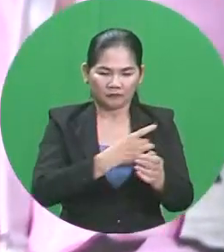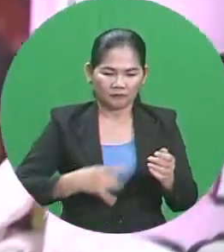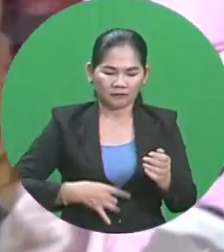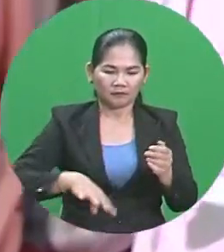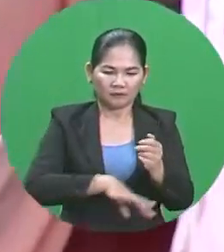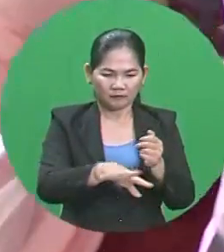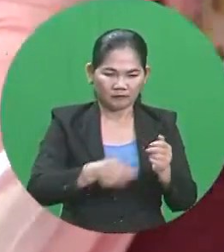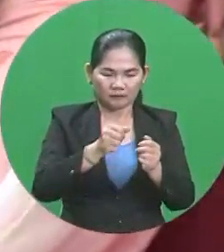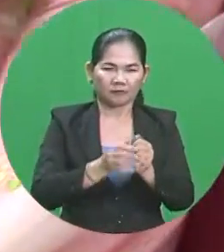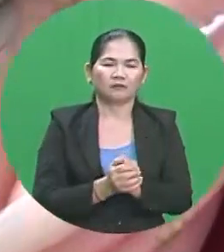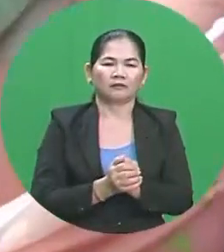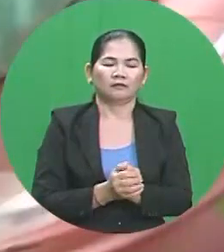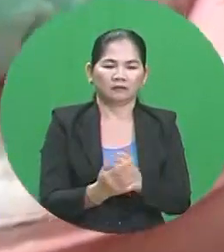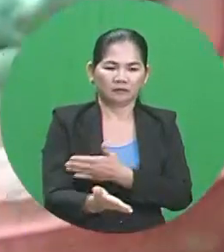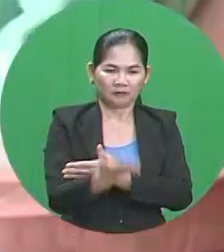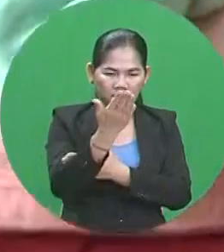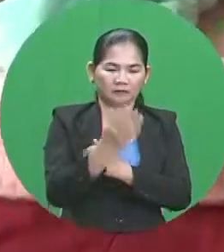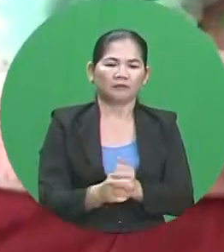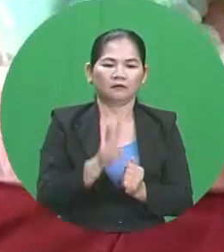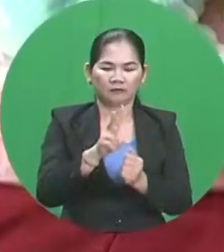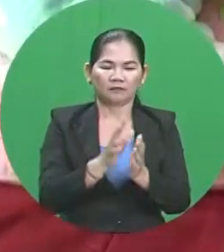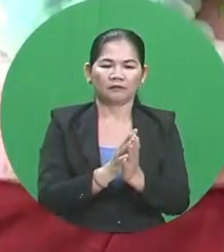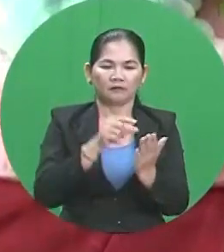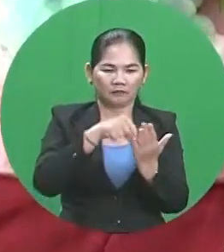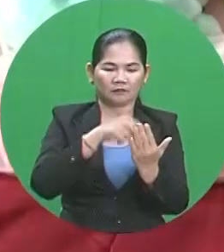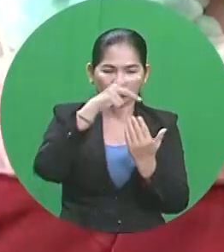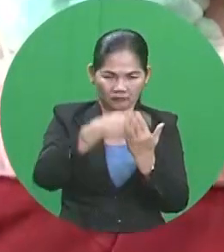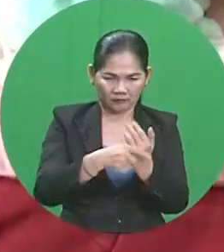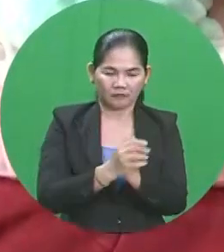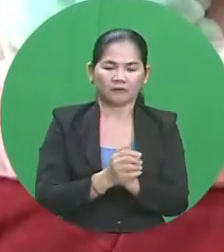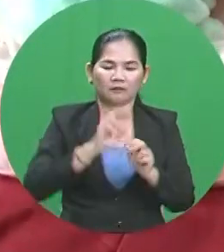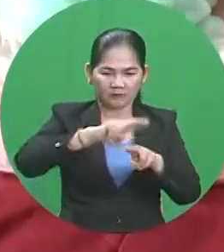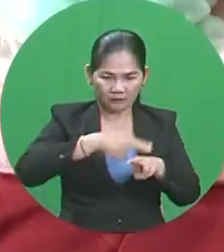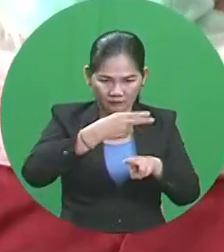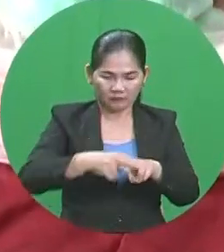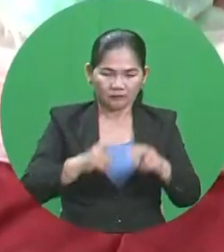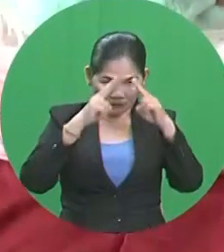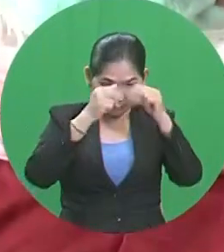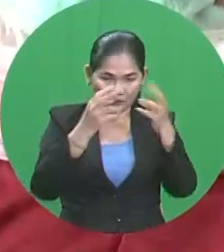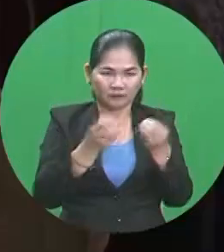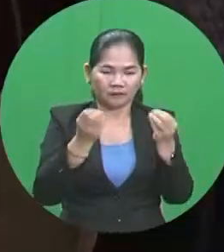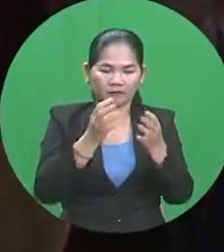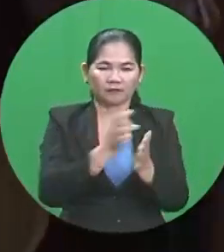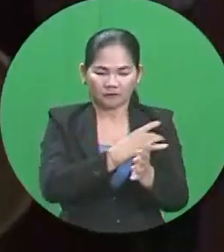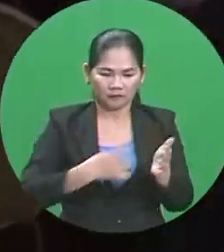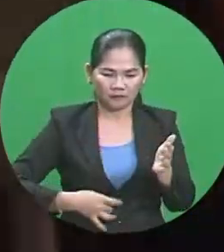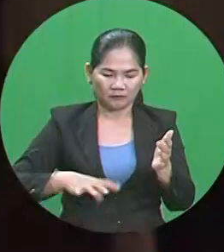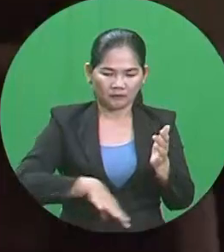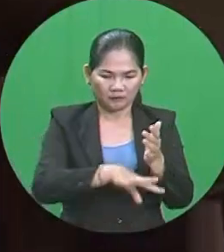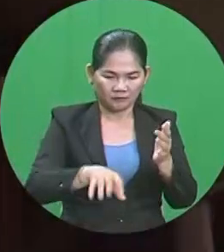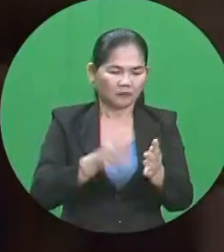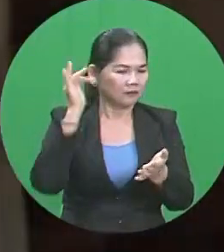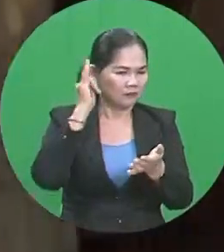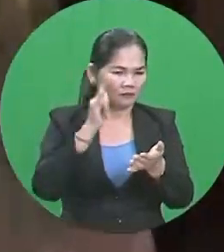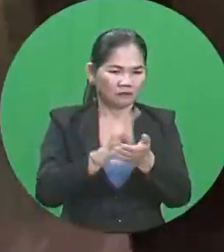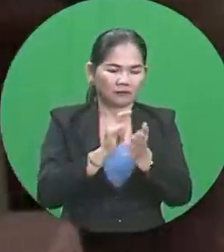ព្រះរាជាណាចក្រកម្ពុជានៅព្រឹកថ្ងៃទី2កុម្ភៈបានអញ្ជើញនាំយកអំណោយសម្ដេចតេជោនាយករដ្ឋមន្ត្រីនិងសម្ដេចកតេ